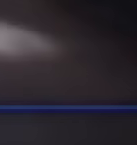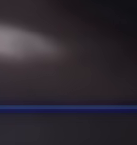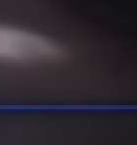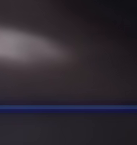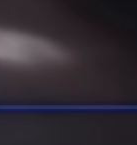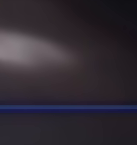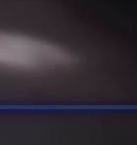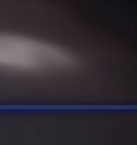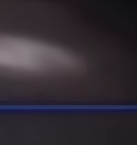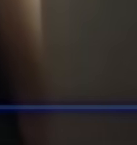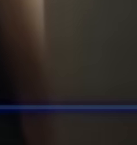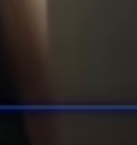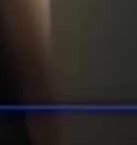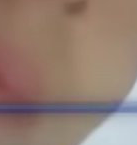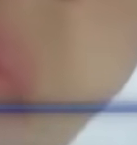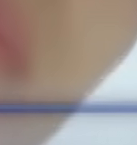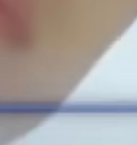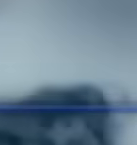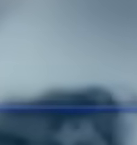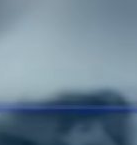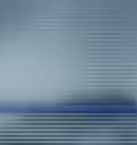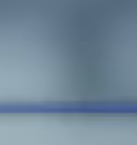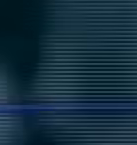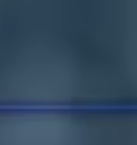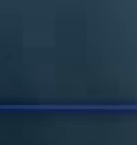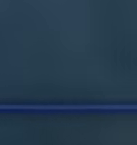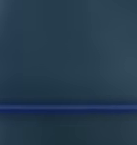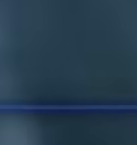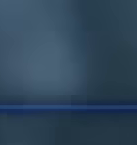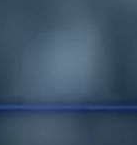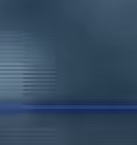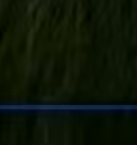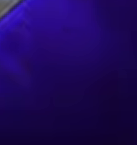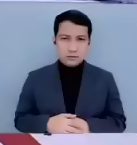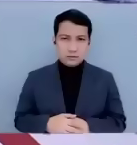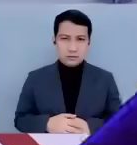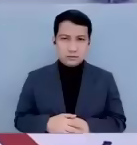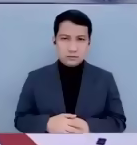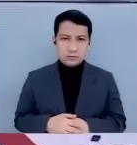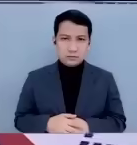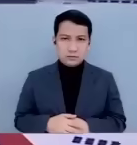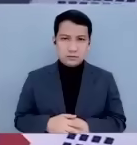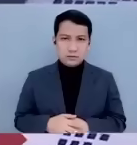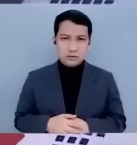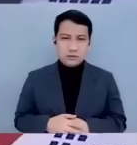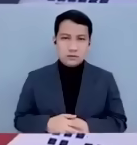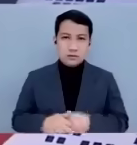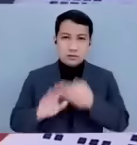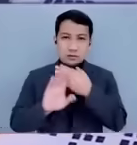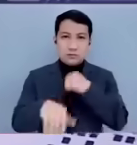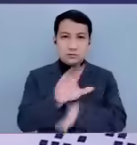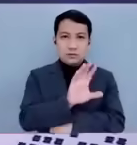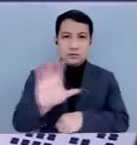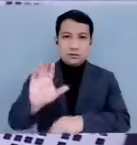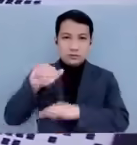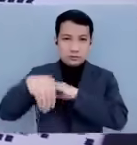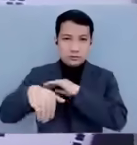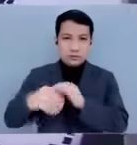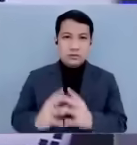bagong kanta ni SB19 member Justin, siya rin ang nag-direct. Magbabalik pa ang Frontline Tonight.